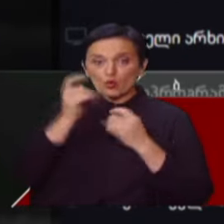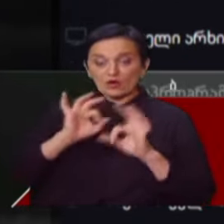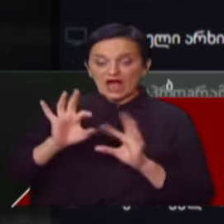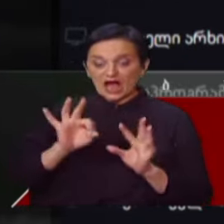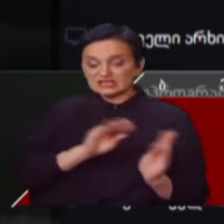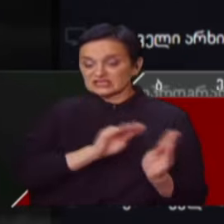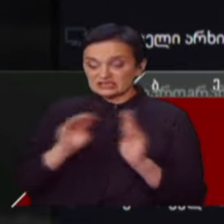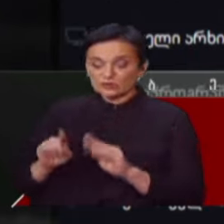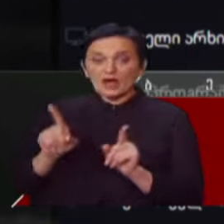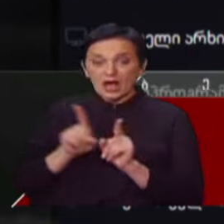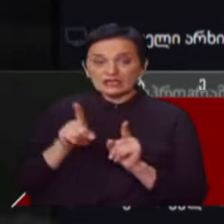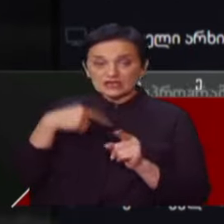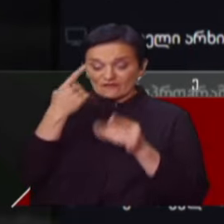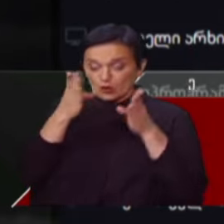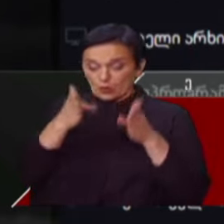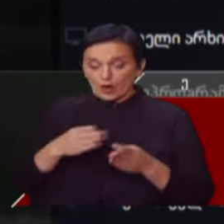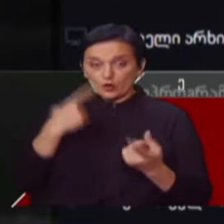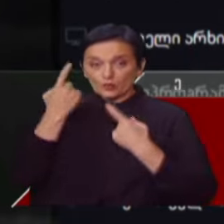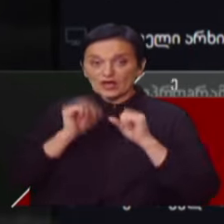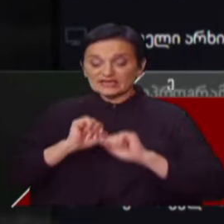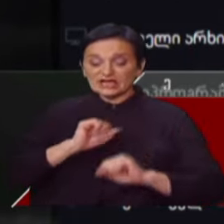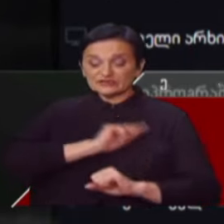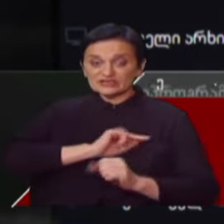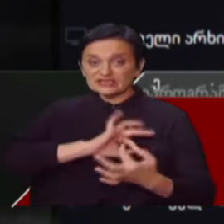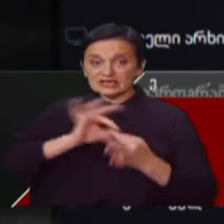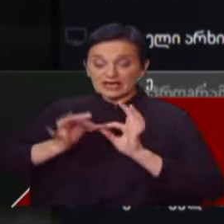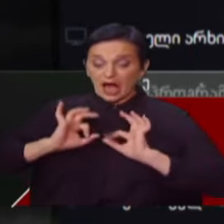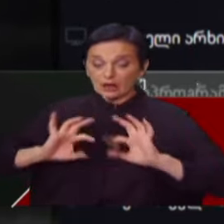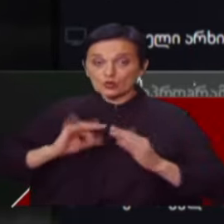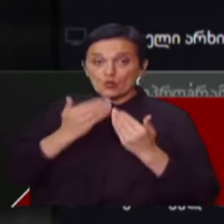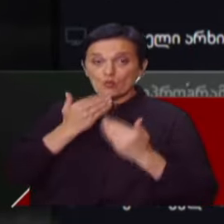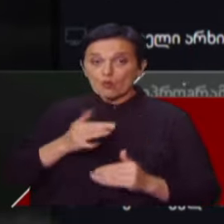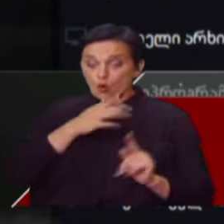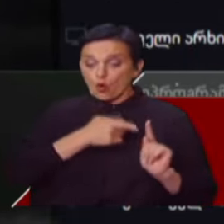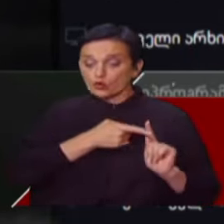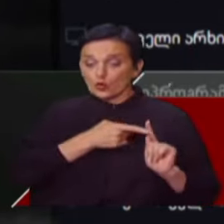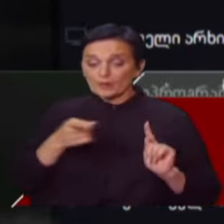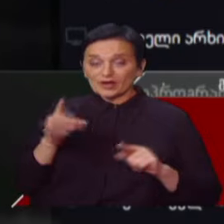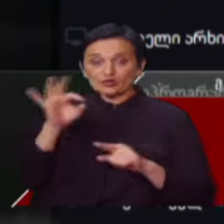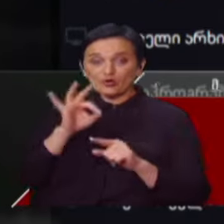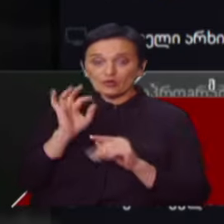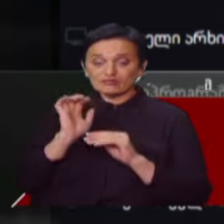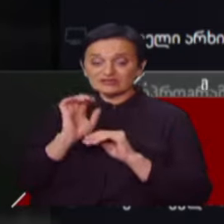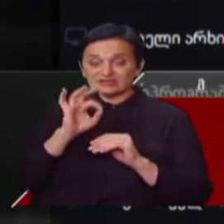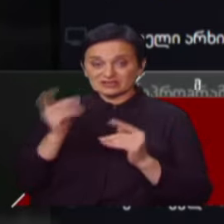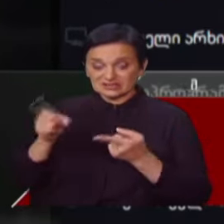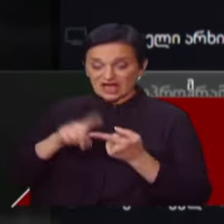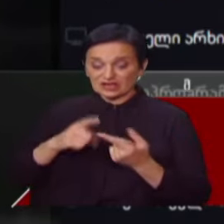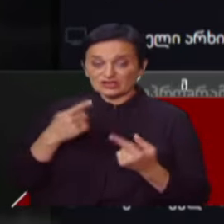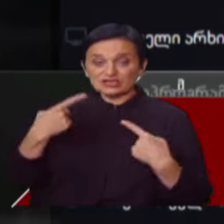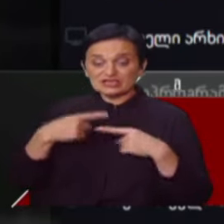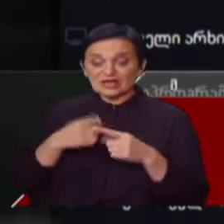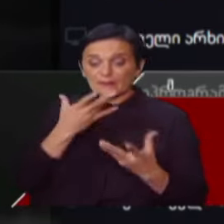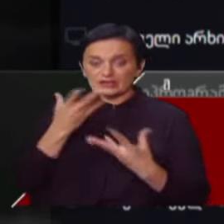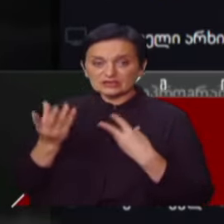გაზიარებისგან. ასევე პერსონალურ მონაცემთა დაცვის სამსახური განმარტავს, რომ ბოლო პერიოდში გზავნილებთან დაკავშირებული თაღლითური სქემის